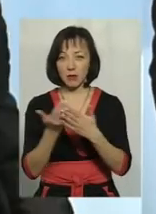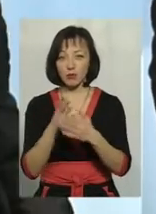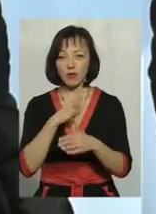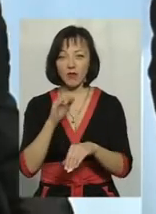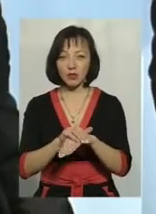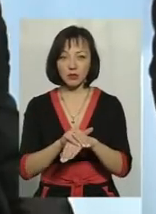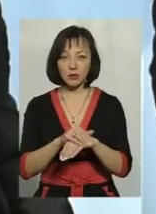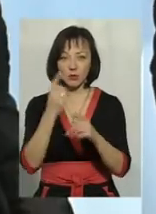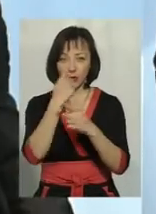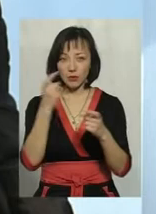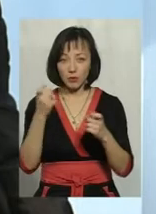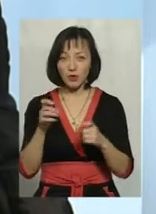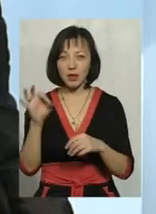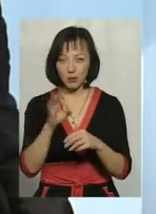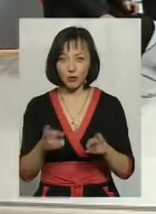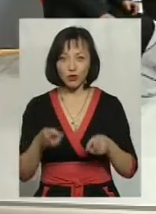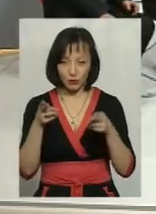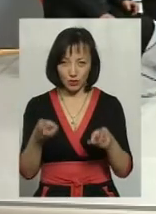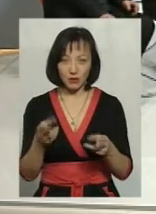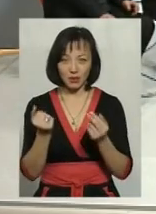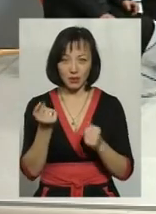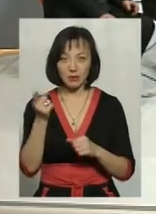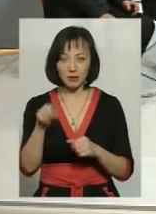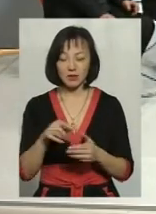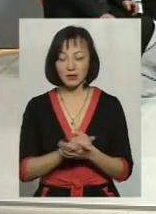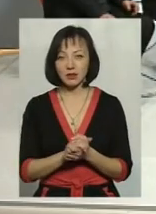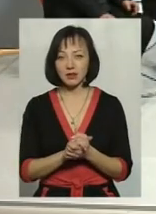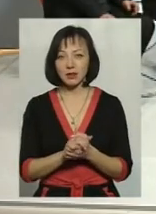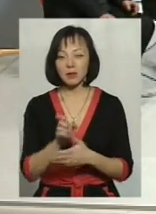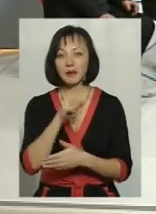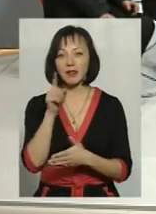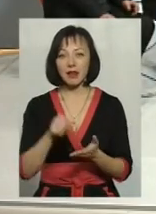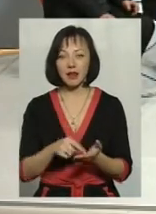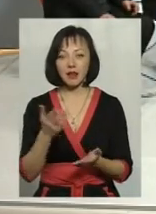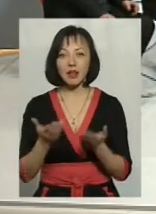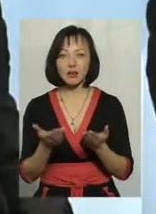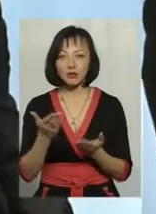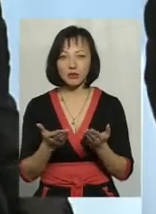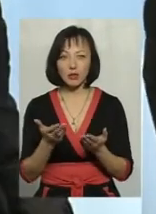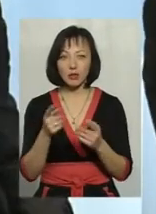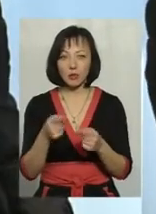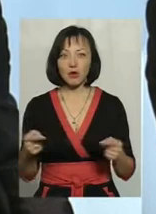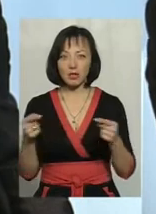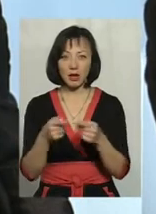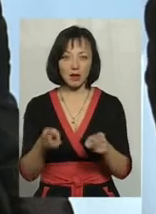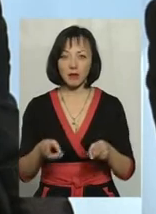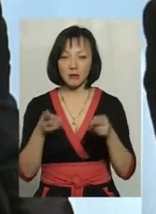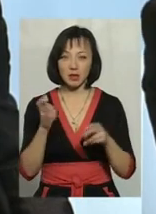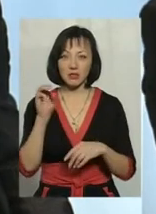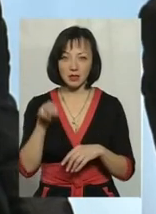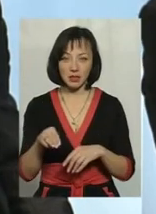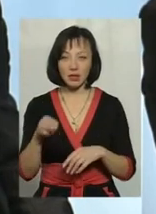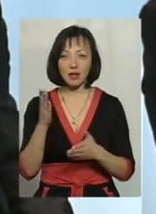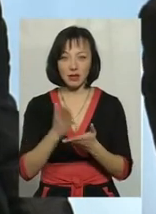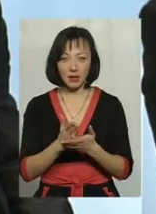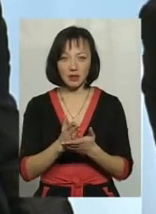це фактично повідомлення про злочин. Так, до речі, це також питання. І якщо, ну там конкретна кримінальна стаття, наскільки я